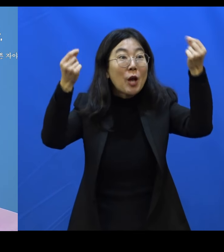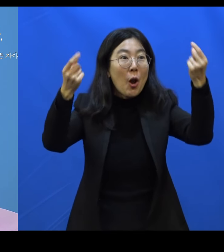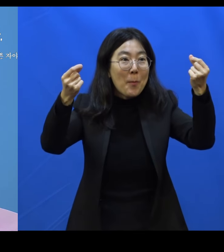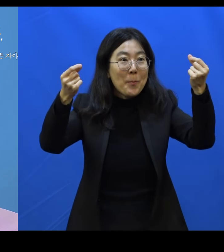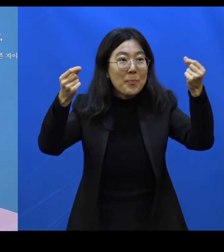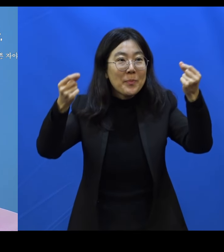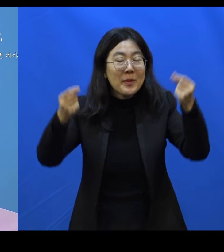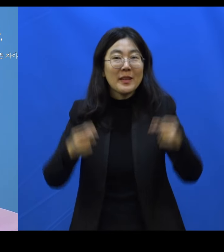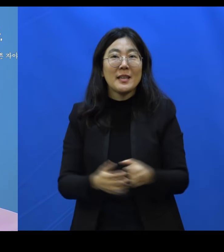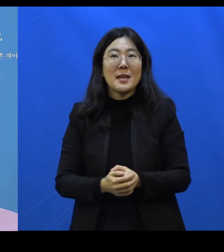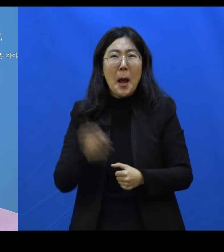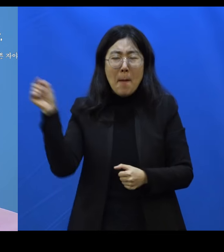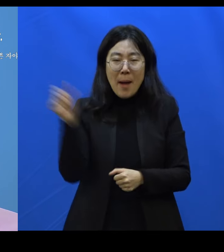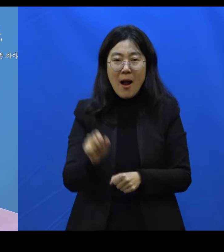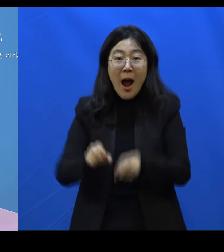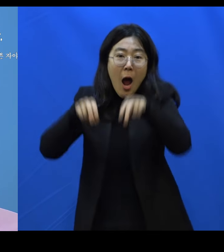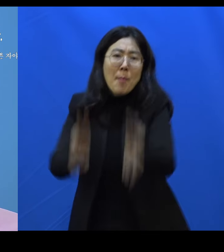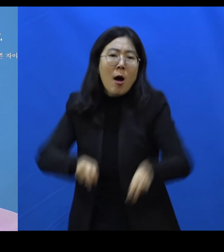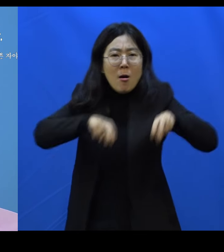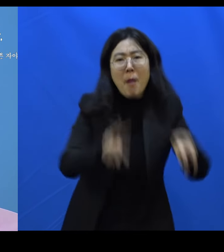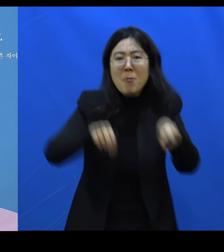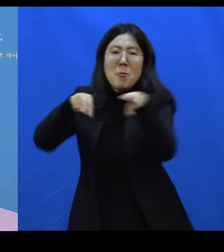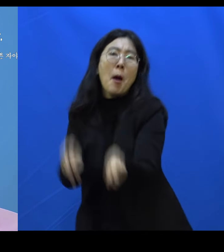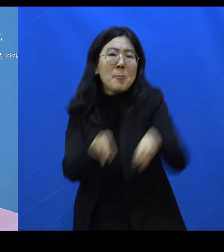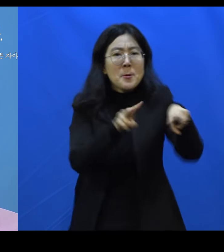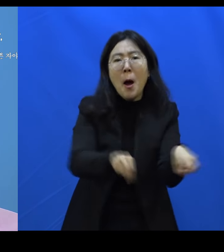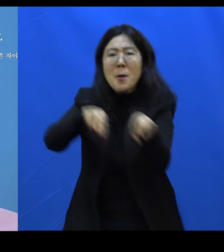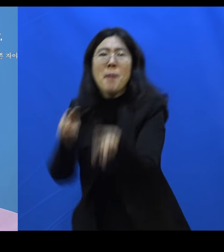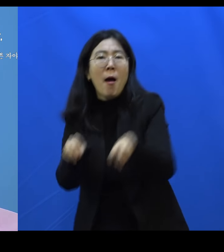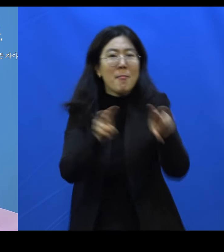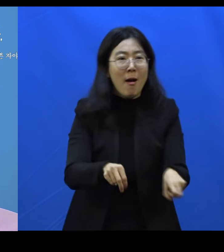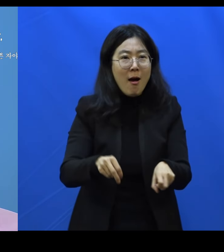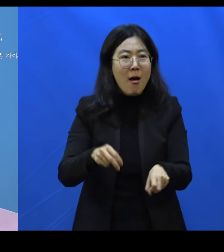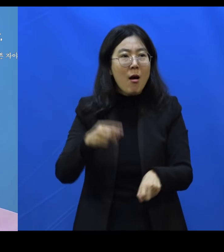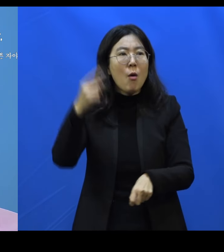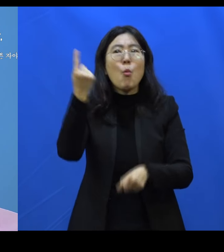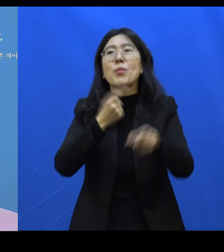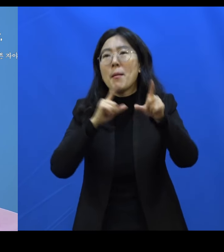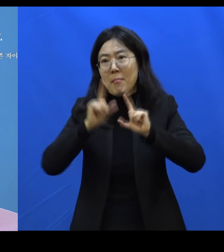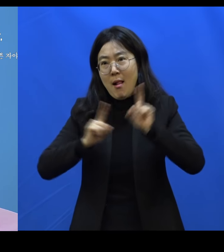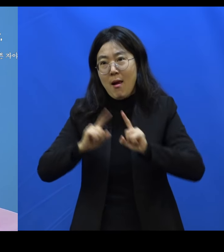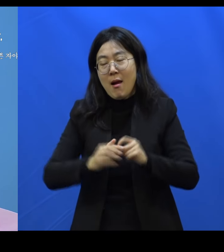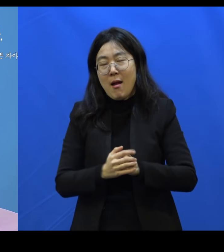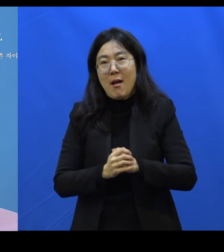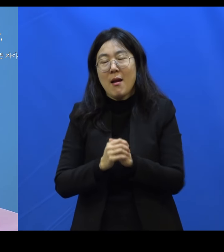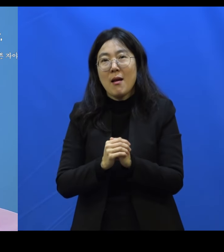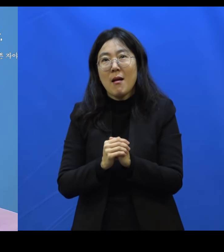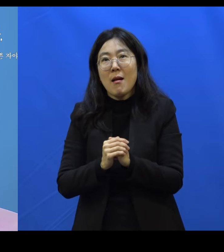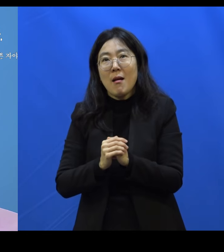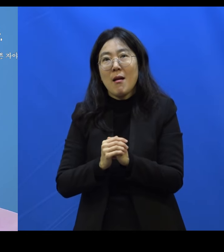했습니다. 굉장히 빠른 거죠. 날쌘, 민첩하고 에너지가 넘치고.